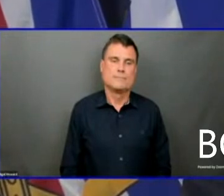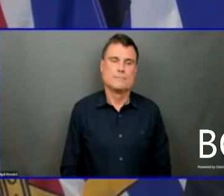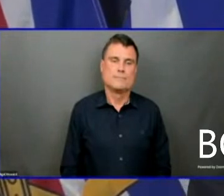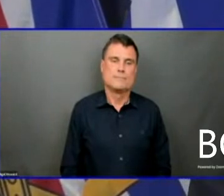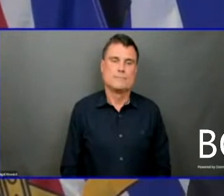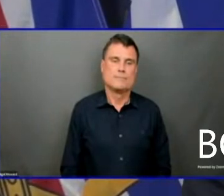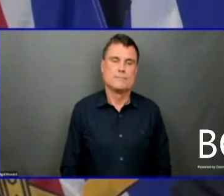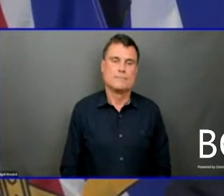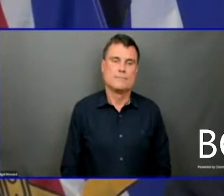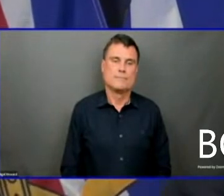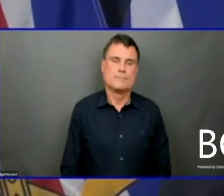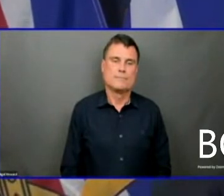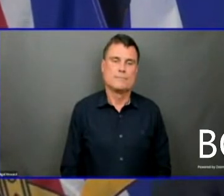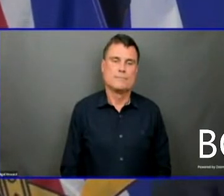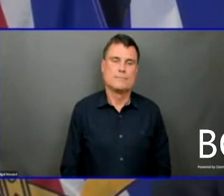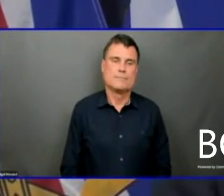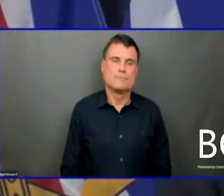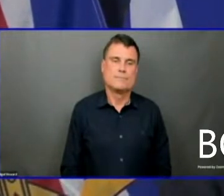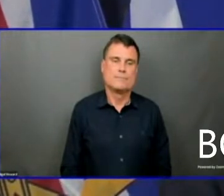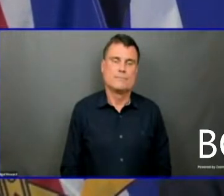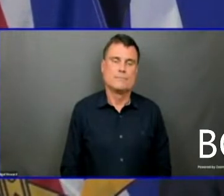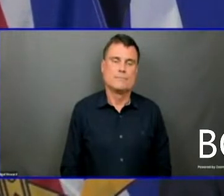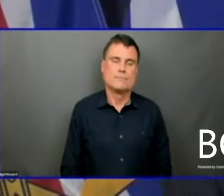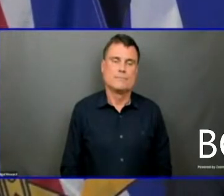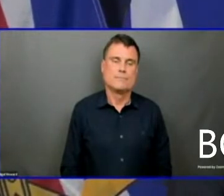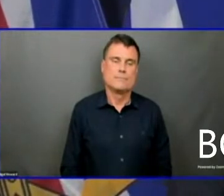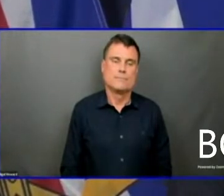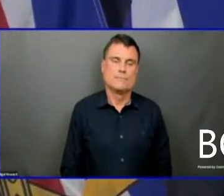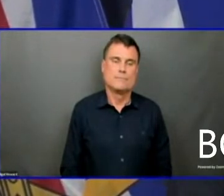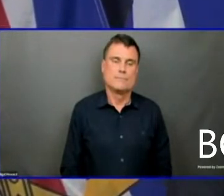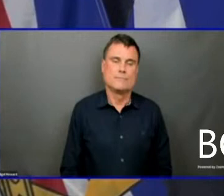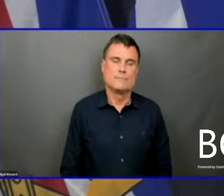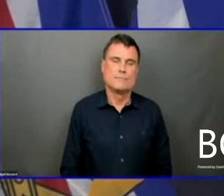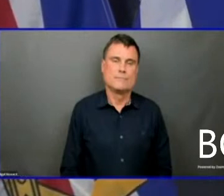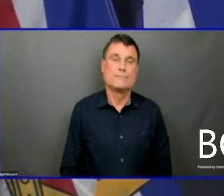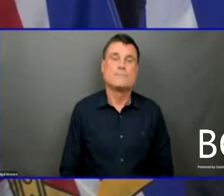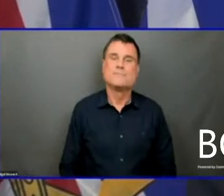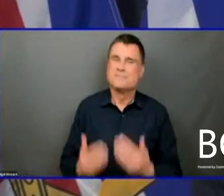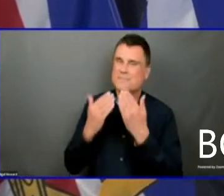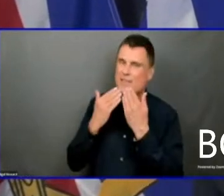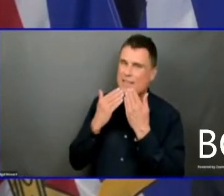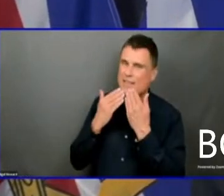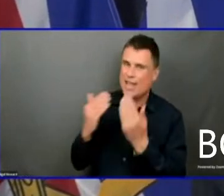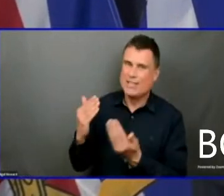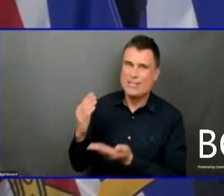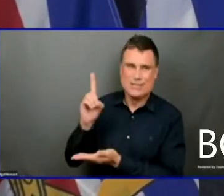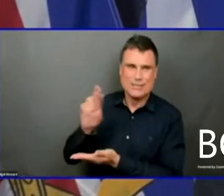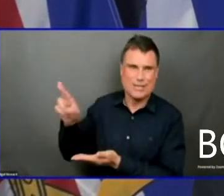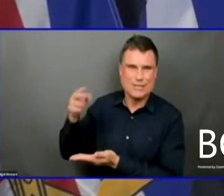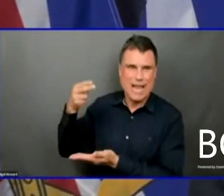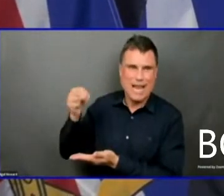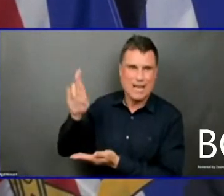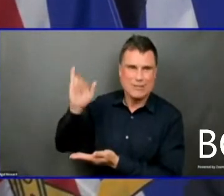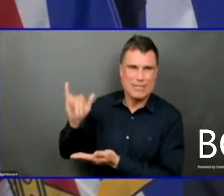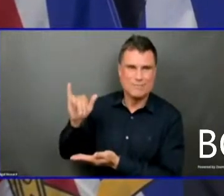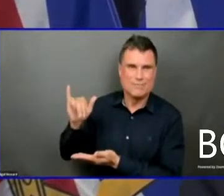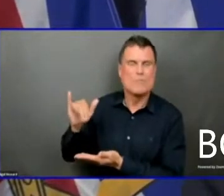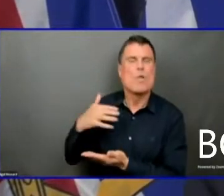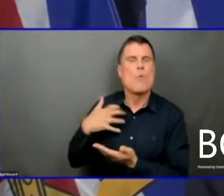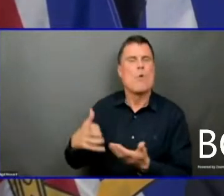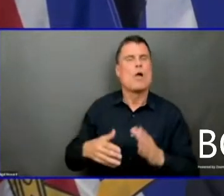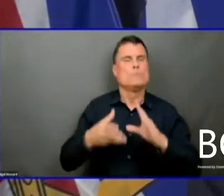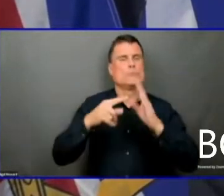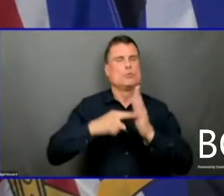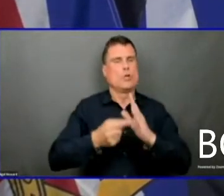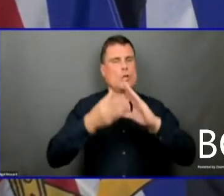结，那我再多啰嗦一下，刚才记下来了昨天到今天24小时呢是新增了